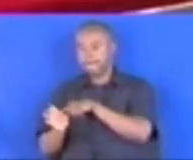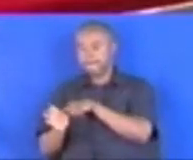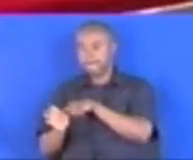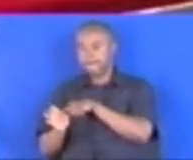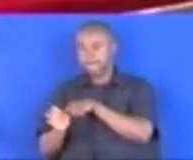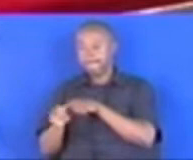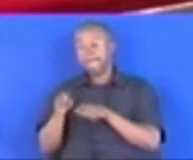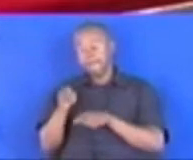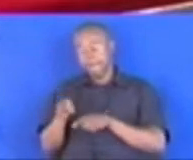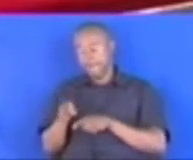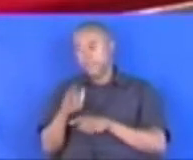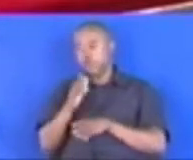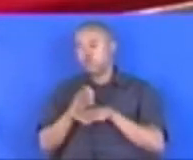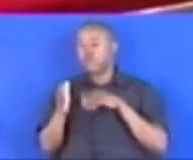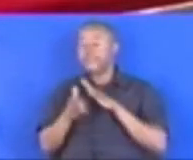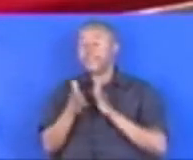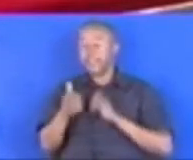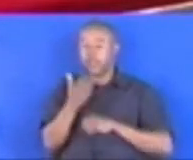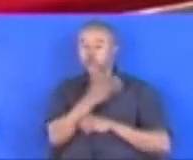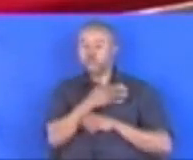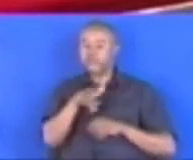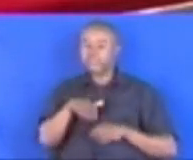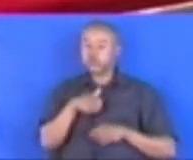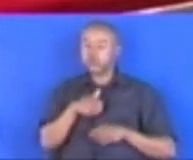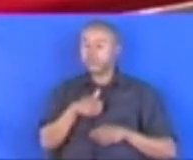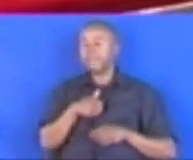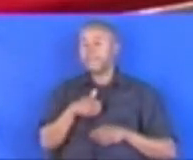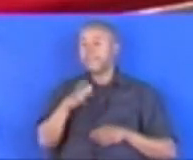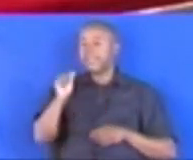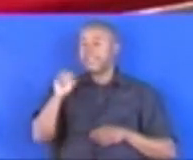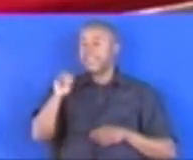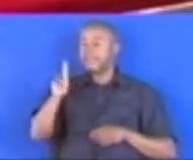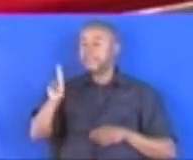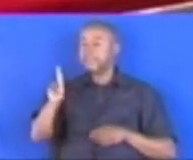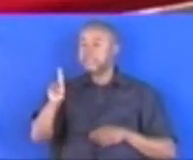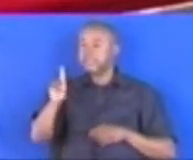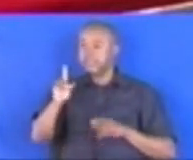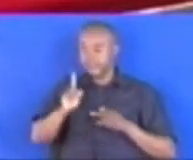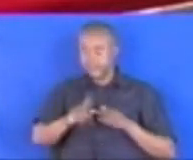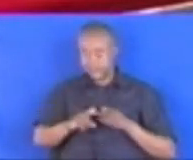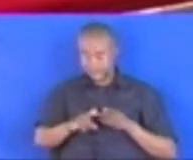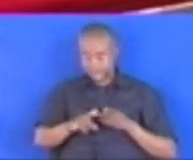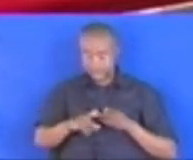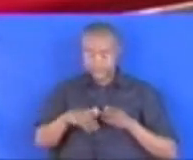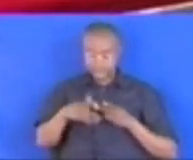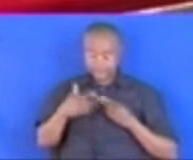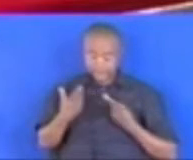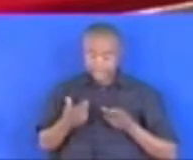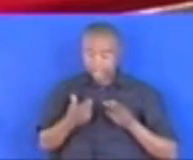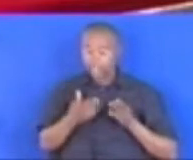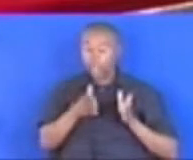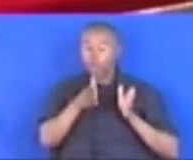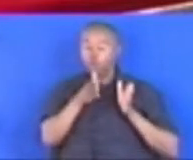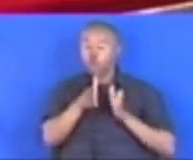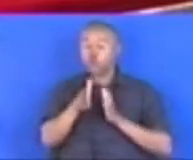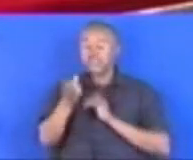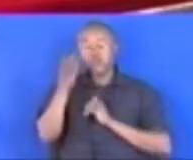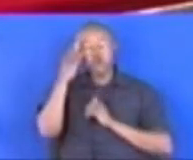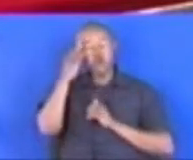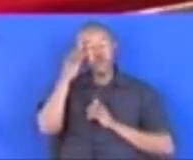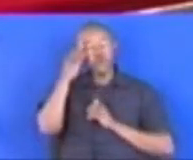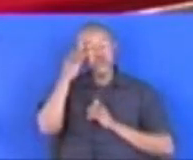dharura EMD na wodi za wagonjwa mahututi, yani ICU. Mheshimiwa Naibu